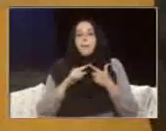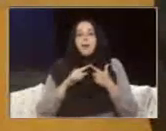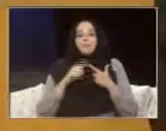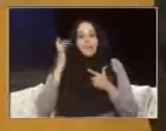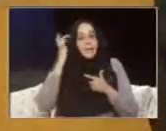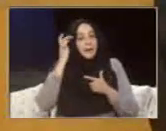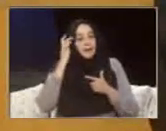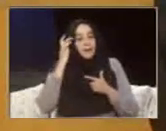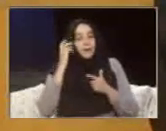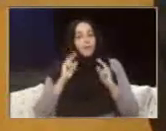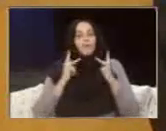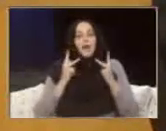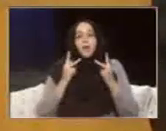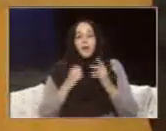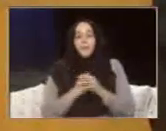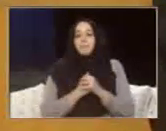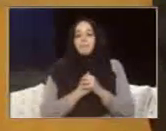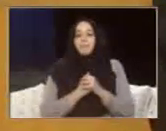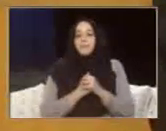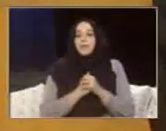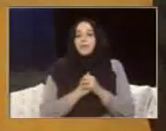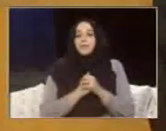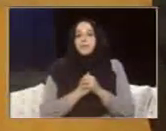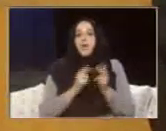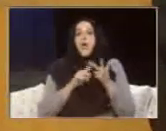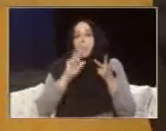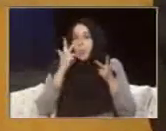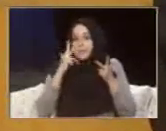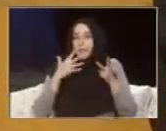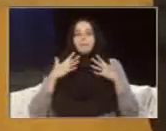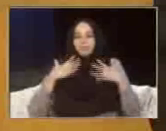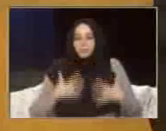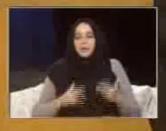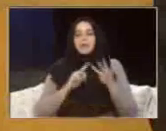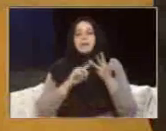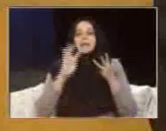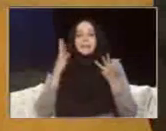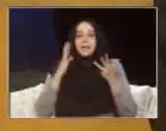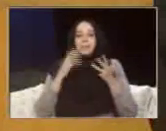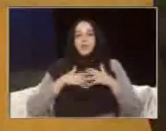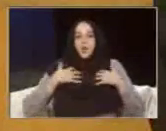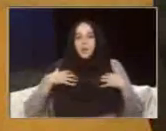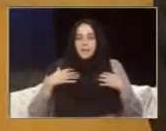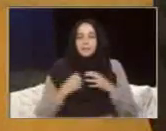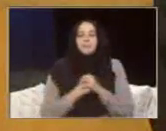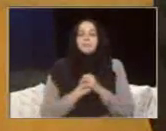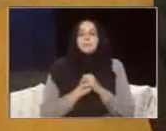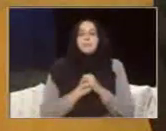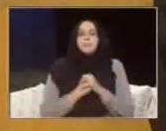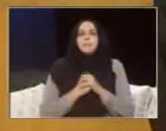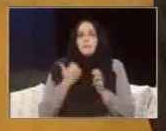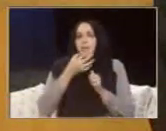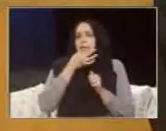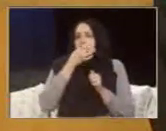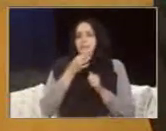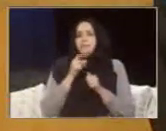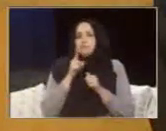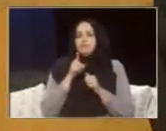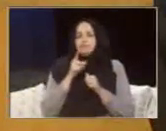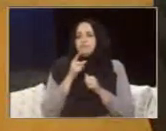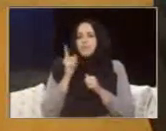لعل ربما مات الحديث ثالثها الجسمية والعلمية. نعم. شكرا أستاذ محمد، لعل كلامك